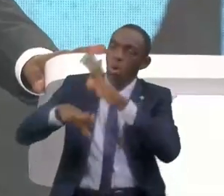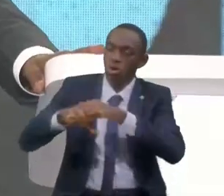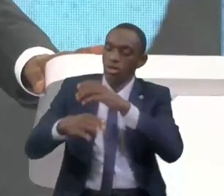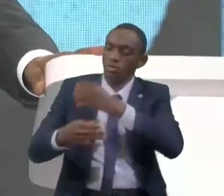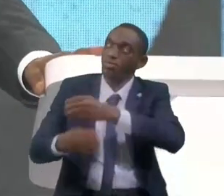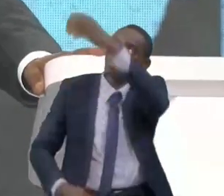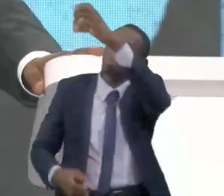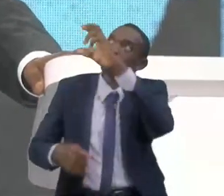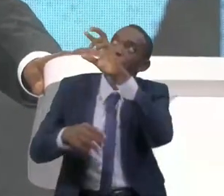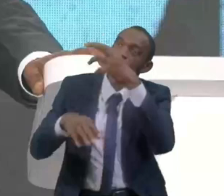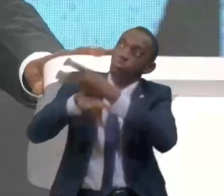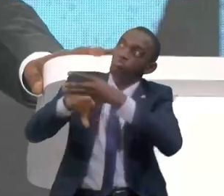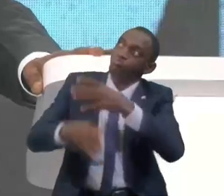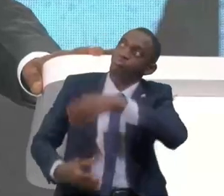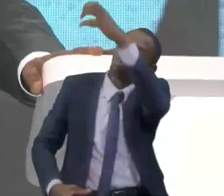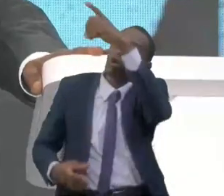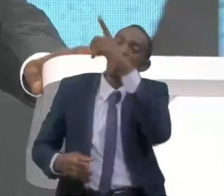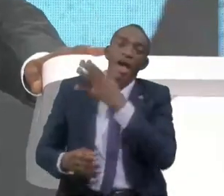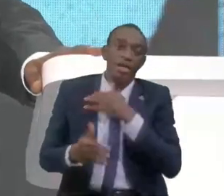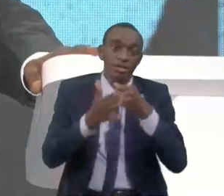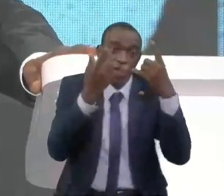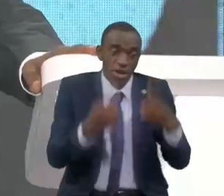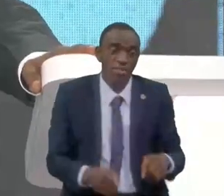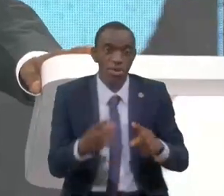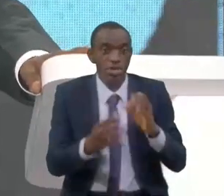été mordu par un serpent